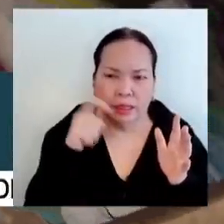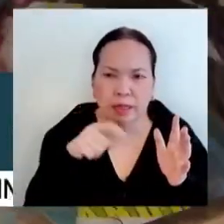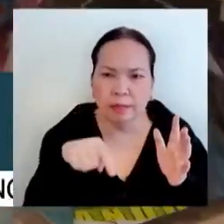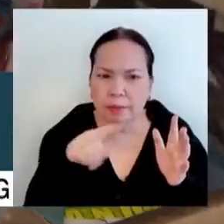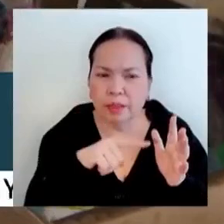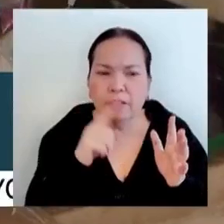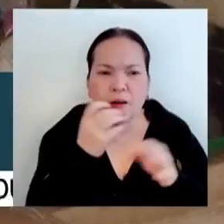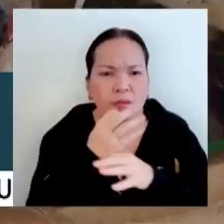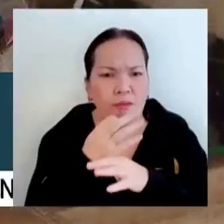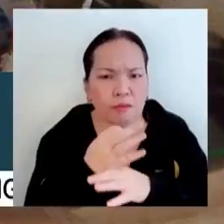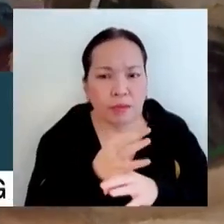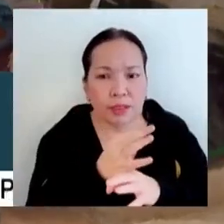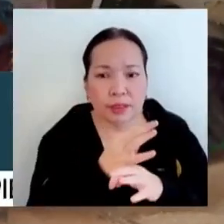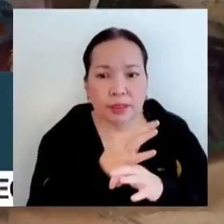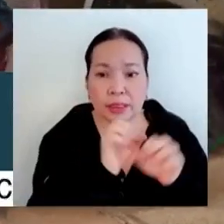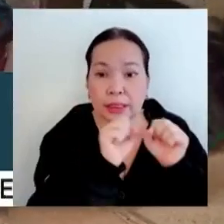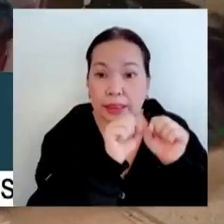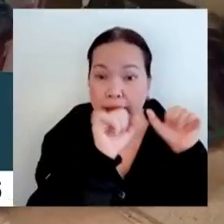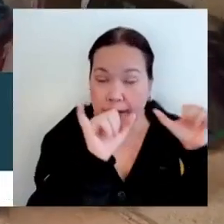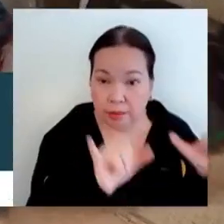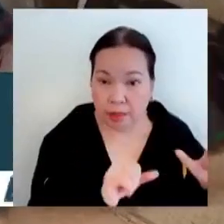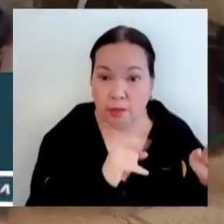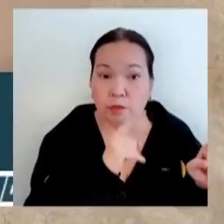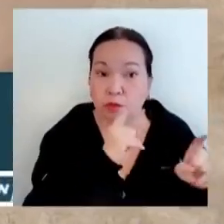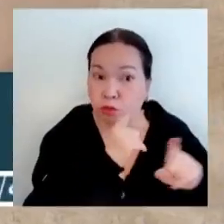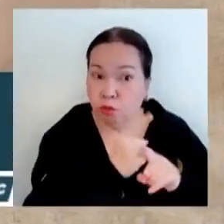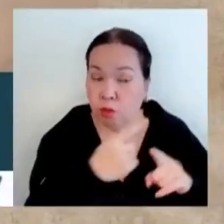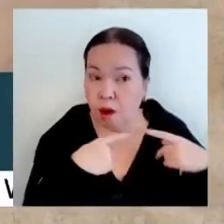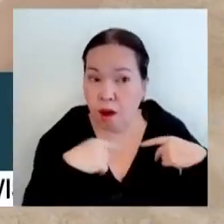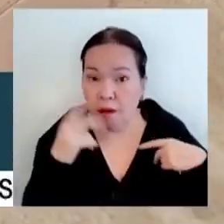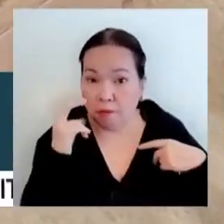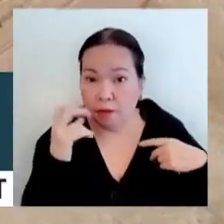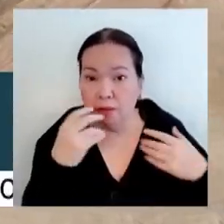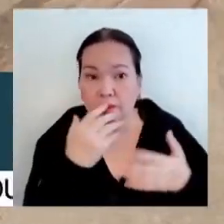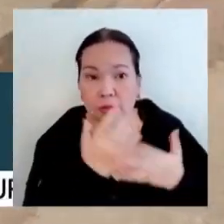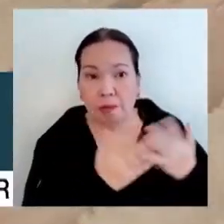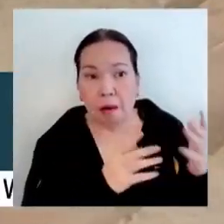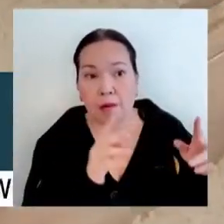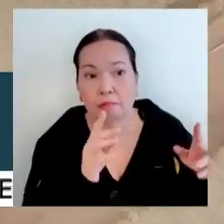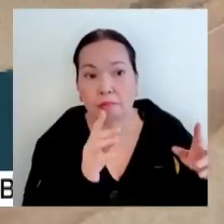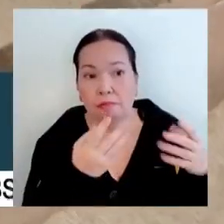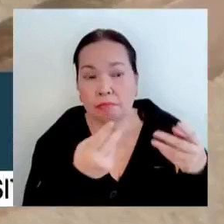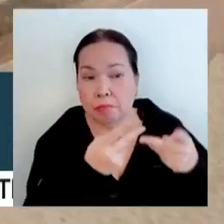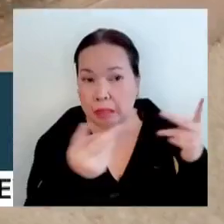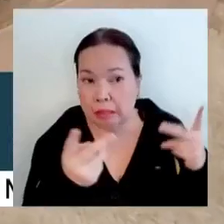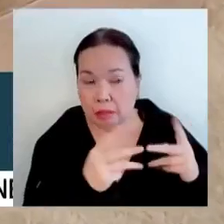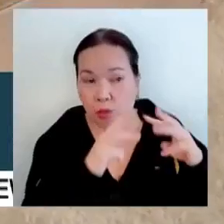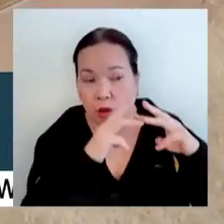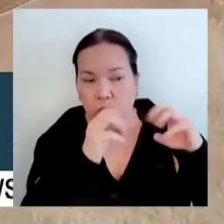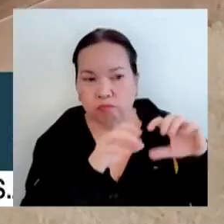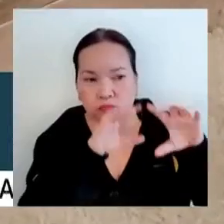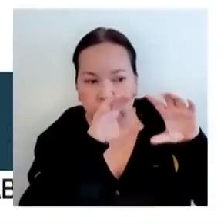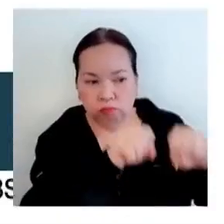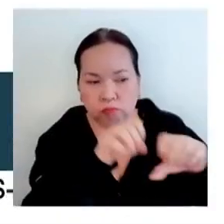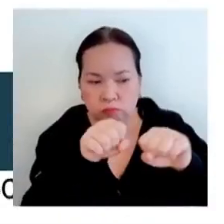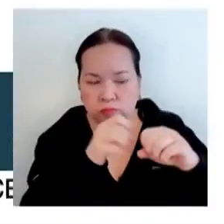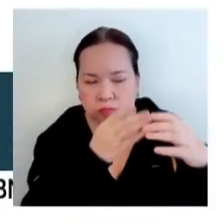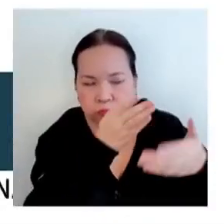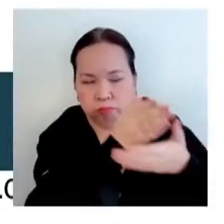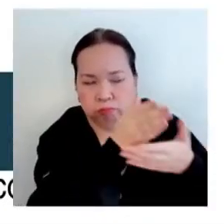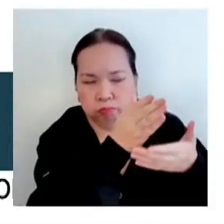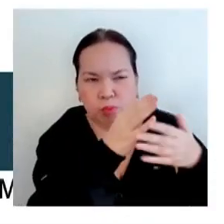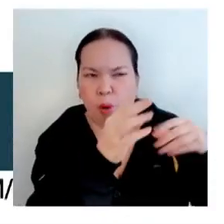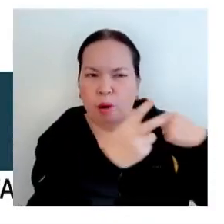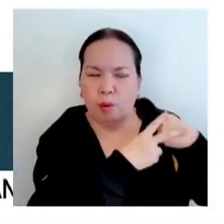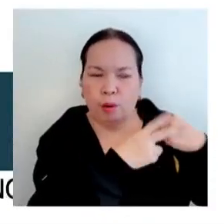ayusin mabuti kung totoo man yung mga pre-rate ng ating government. Okay, we're going to have to leave it at that. Maraming salamat po, Rosendo